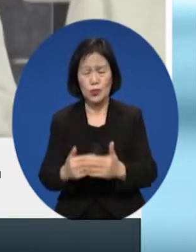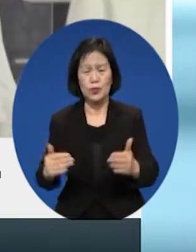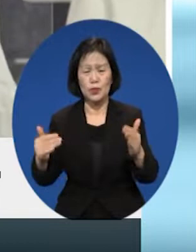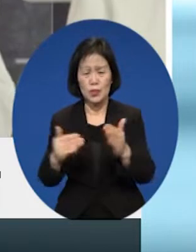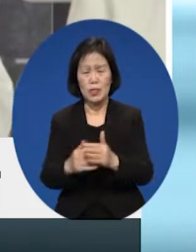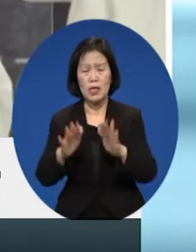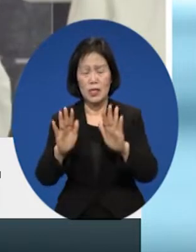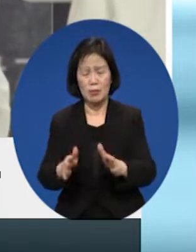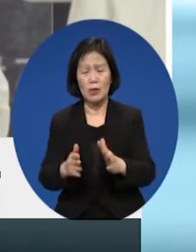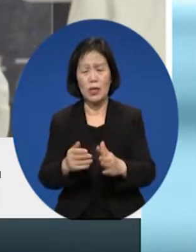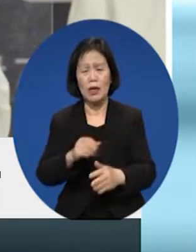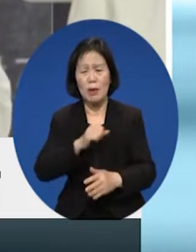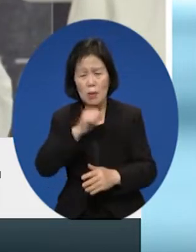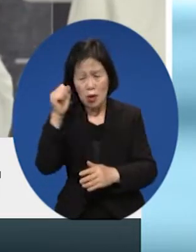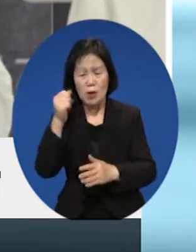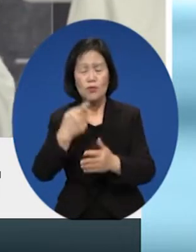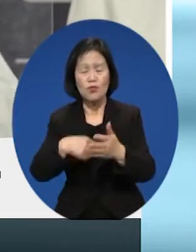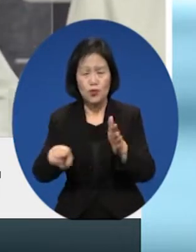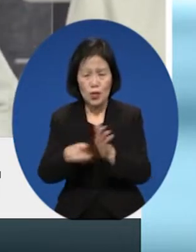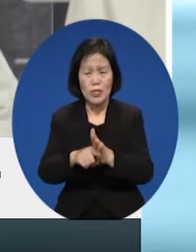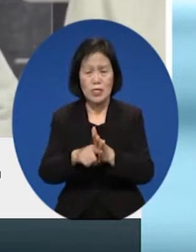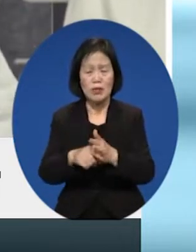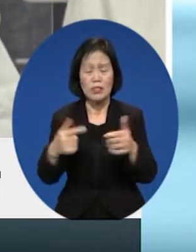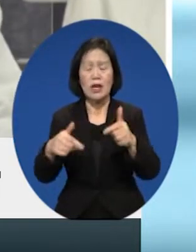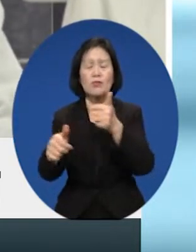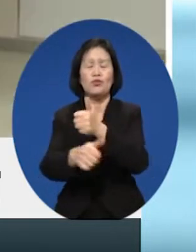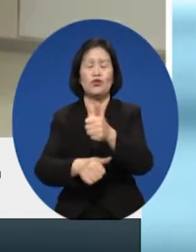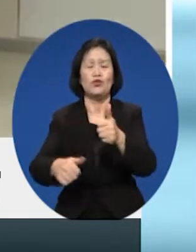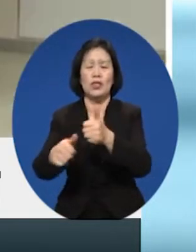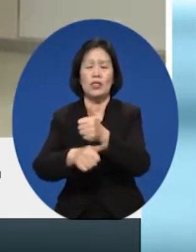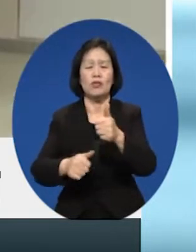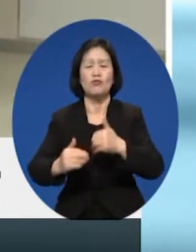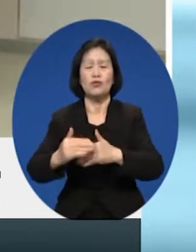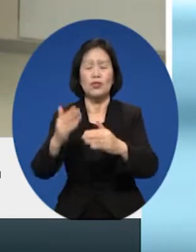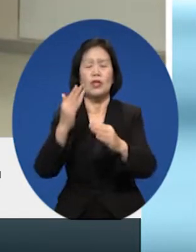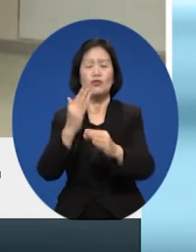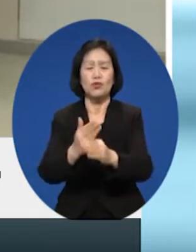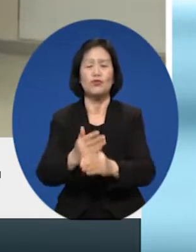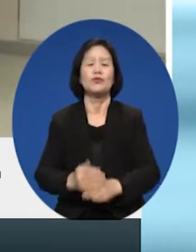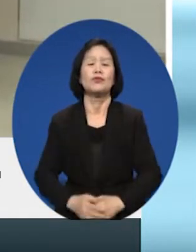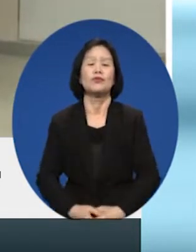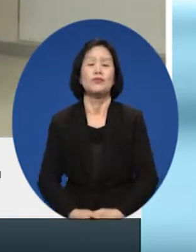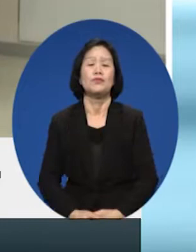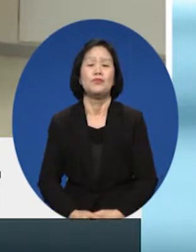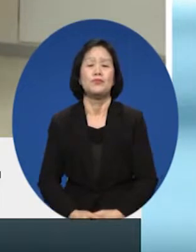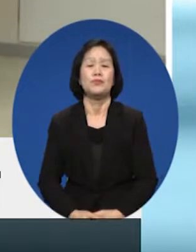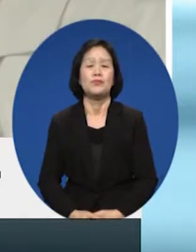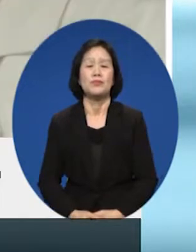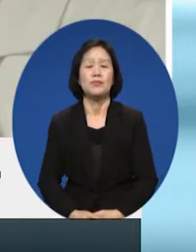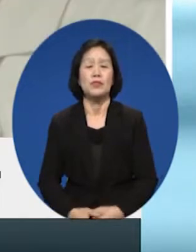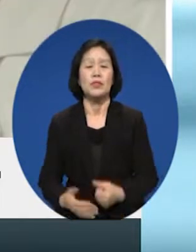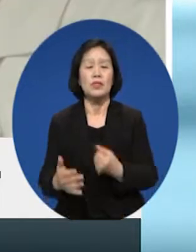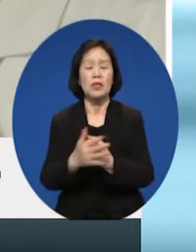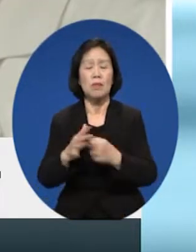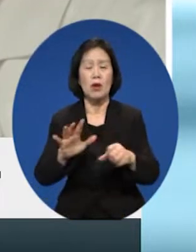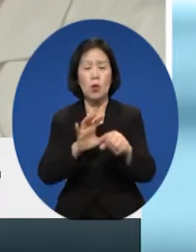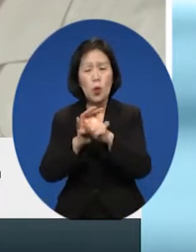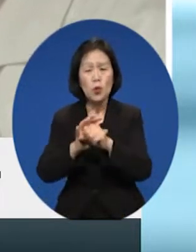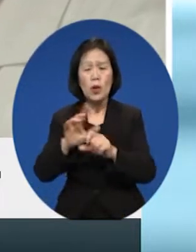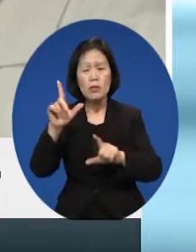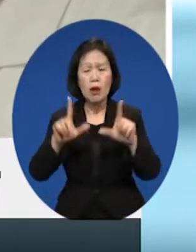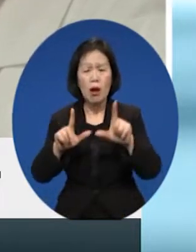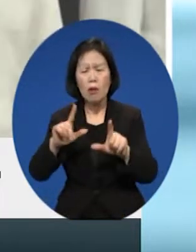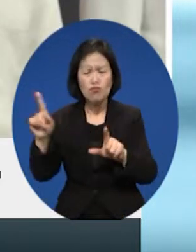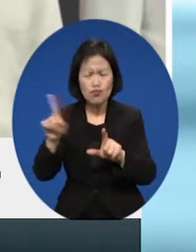이번에 통과가 되려고 이제 상임위에서 그 업무가 진행되는 거고요. 그렇게 얘기를 하면 코로나 상황에서는 어떠한 일도